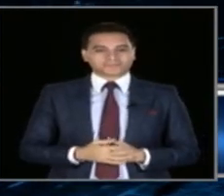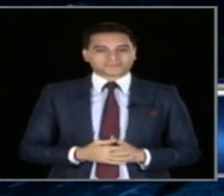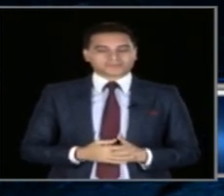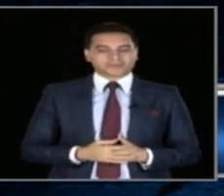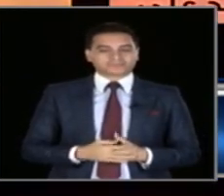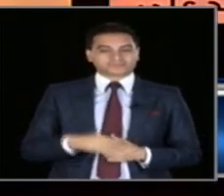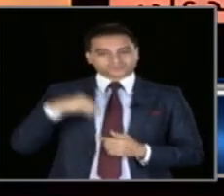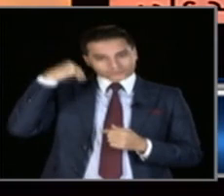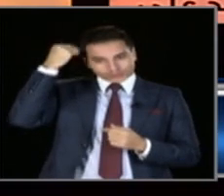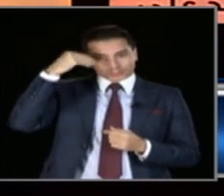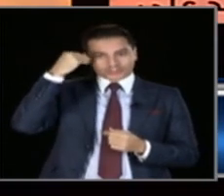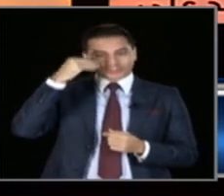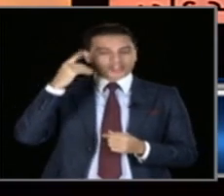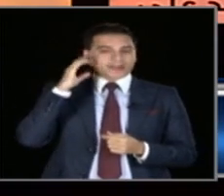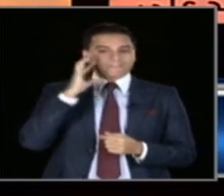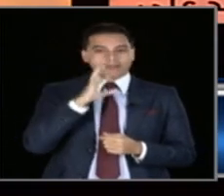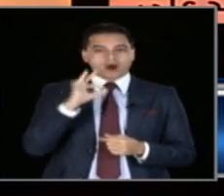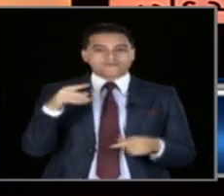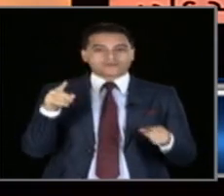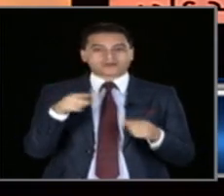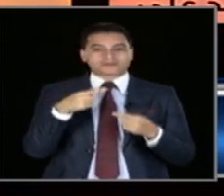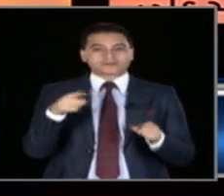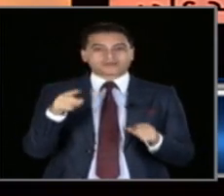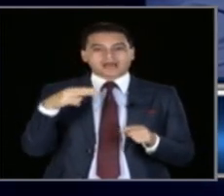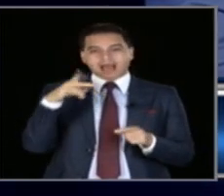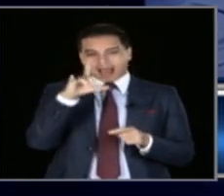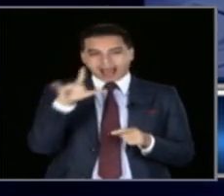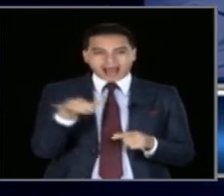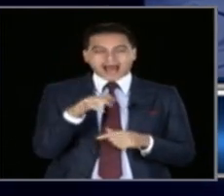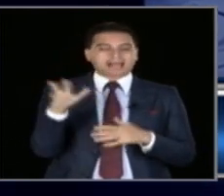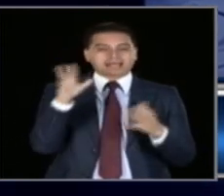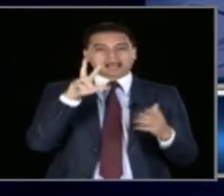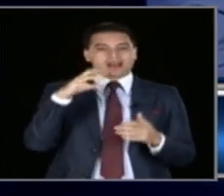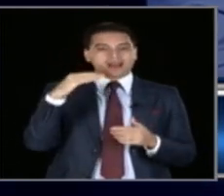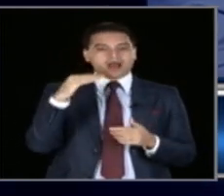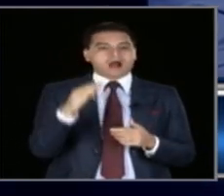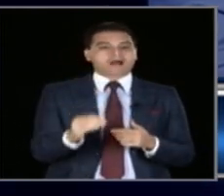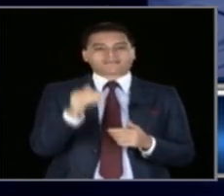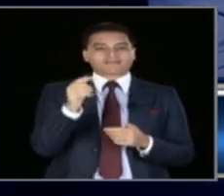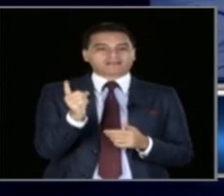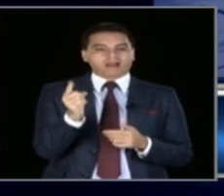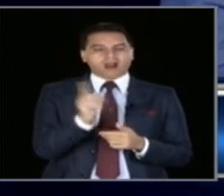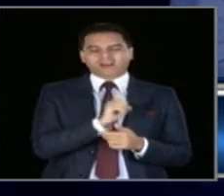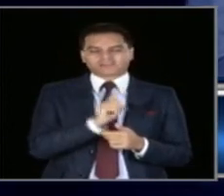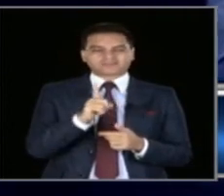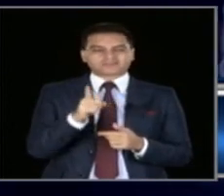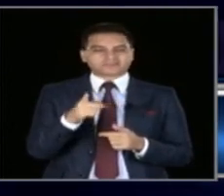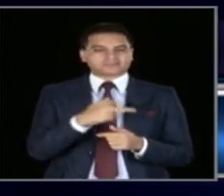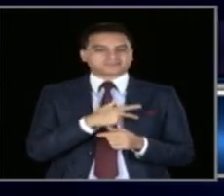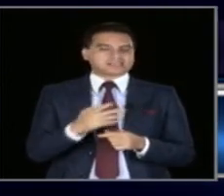شيخ المداحين. مين يا ايمان؟ علي الحجار. لا، علي الحجار شيخ المداحين.